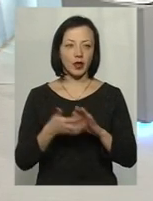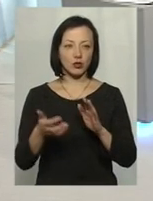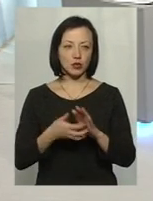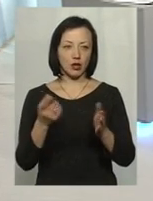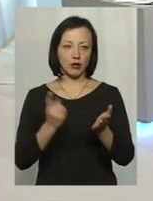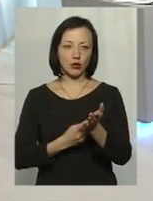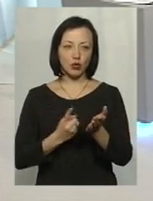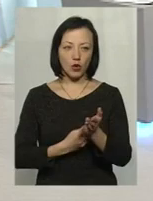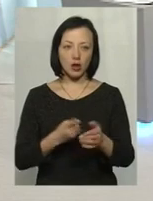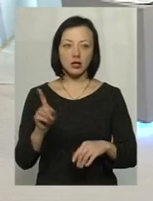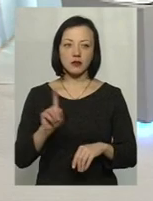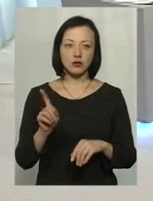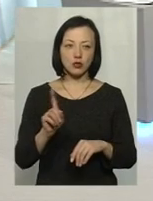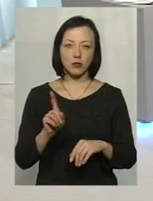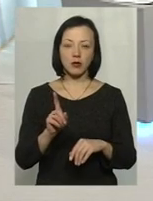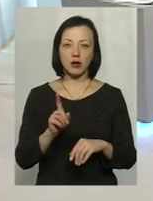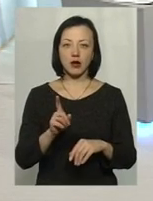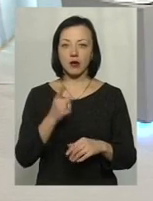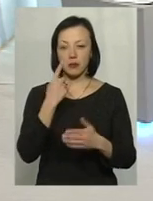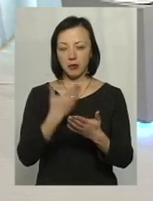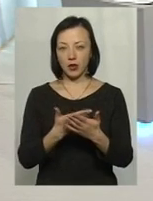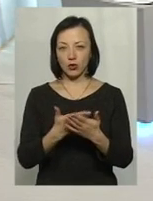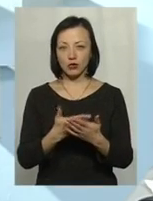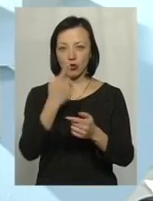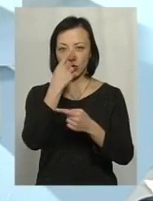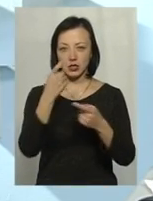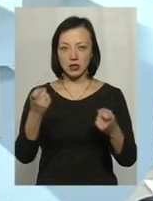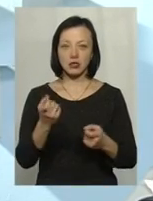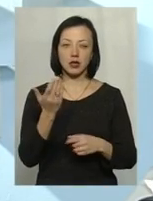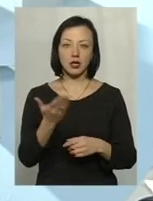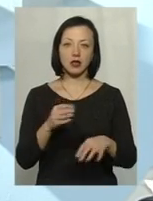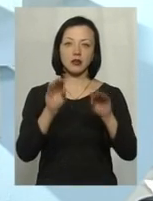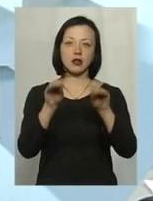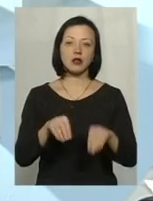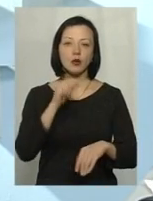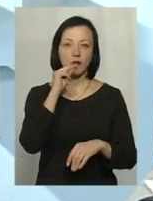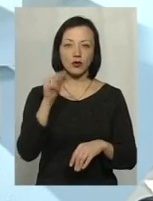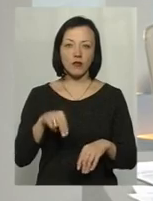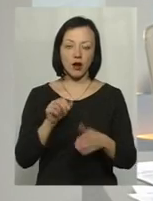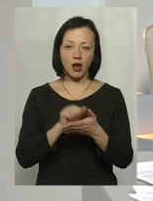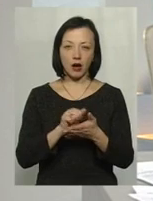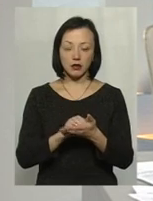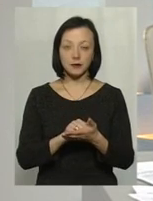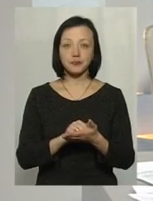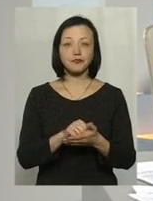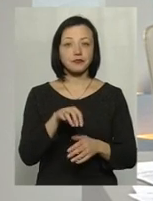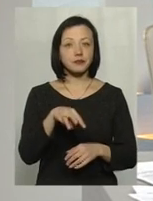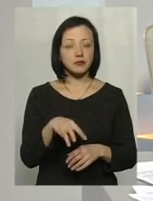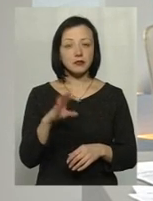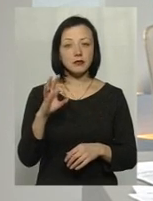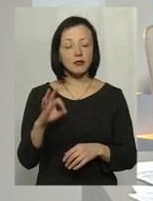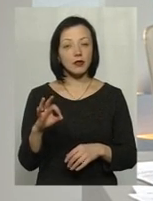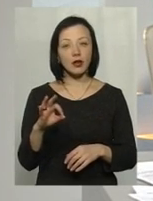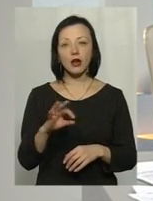доказів для того, щоб пред'явити підозру, оголосити підозру і скласти обвинувальний акт. Микола Олександрович, а чи